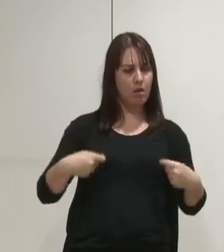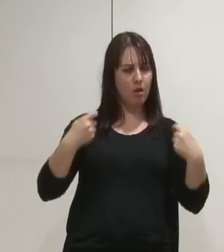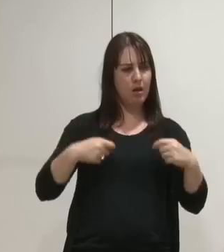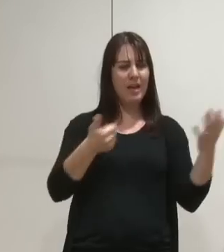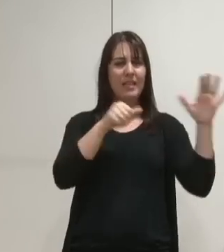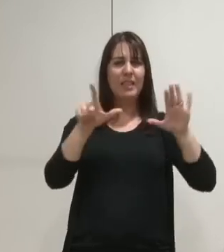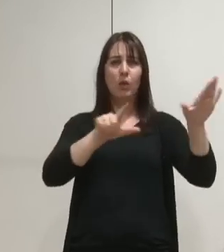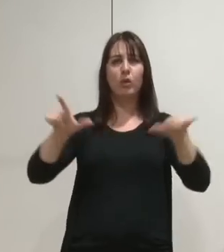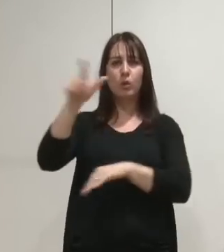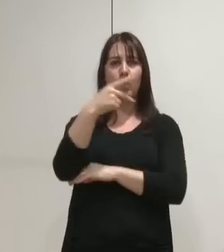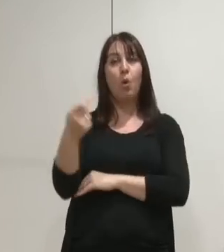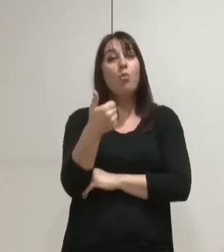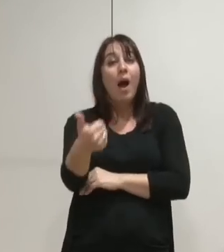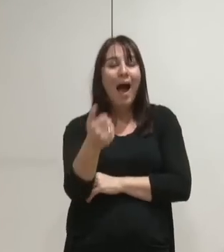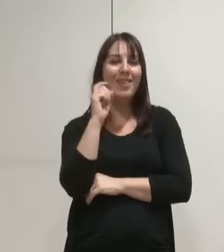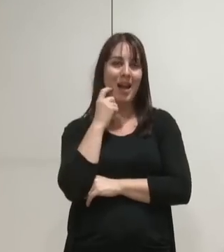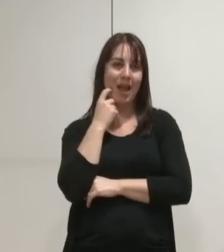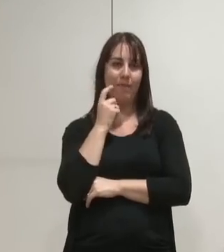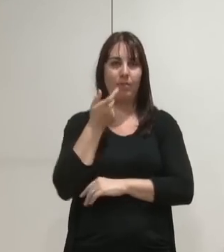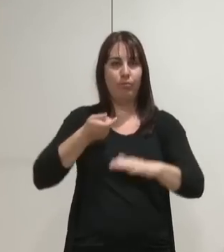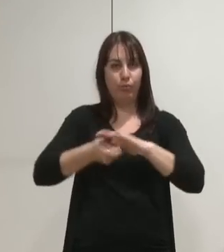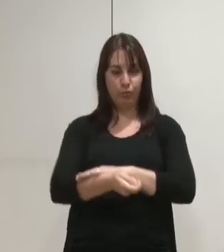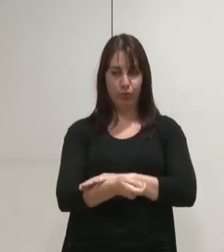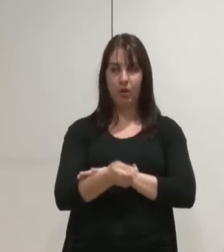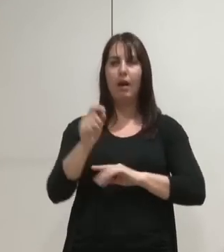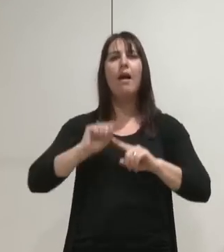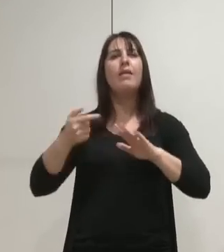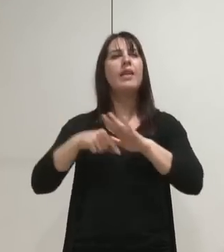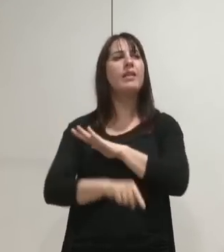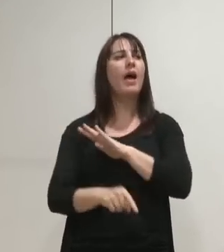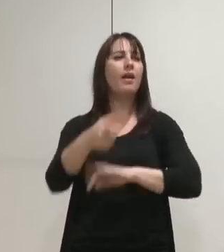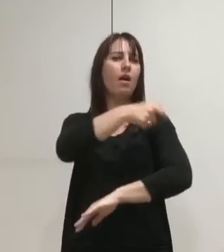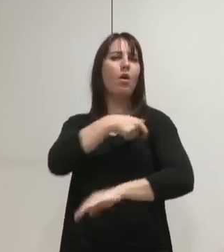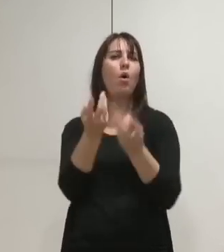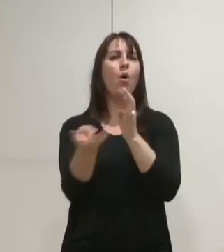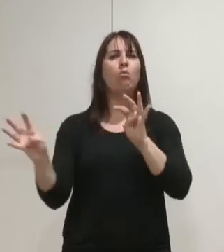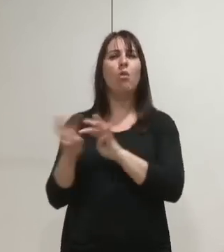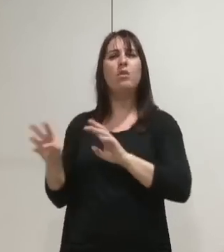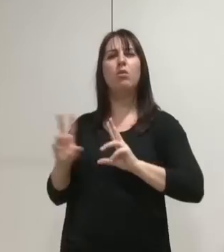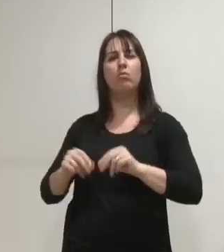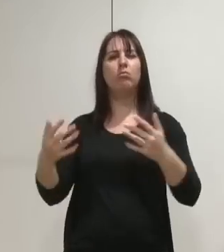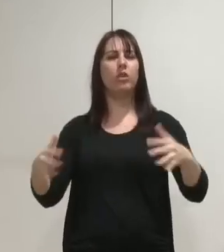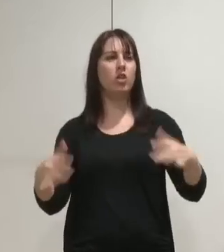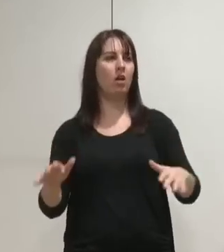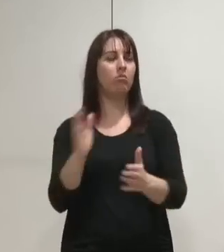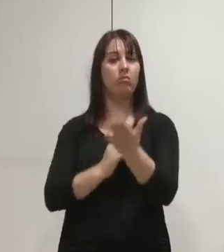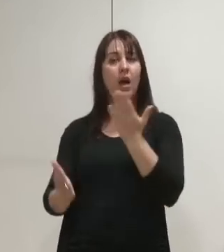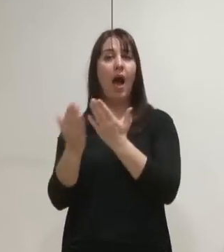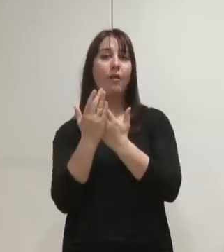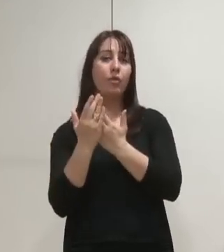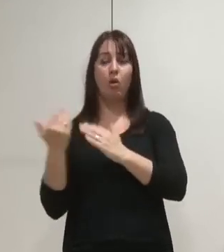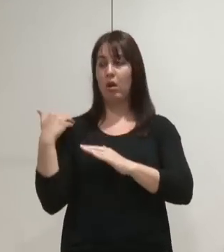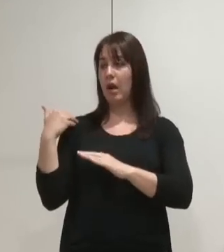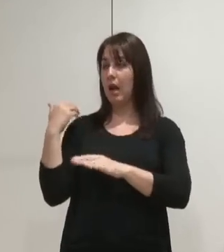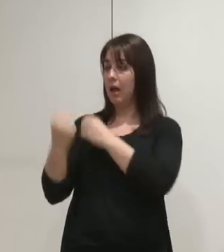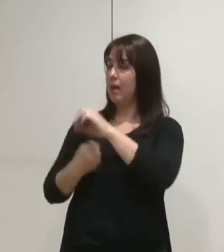672 € par élève les détails vous ont été donnés en commission des avenants convention signés en début d'année vous sont